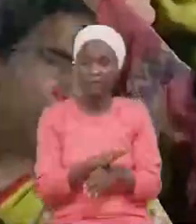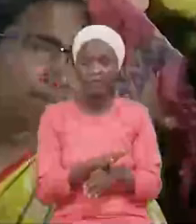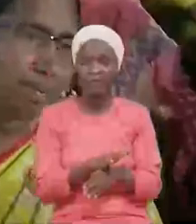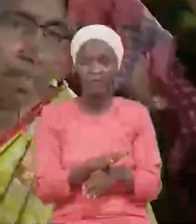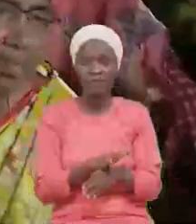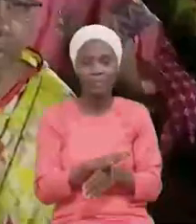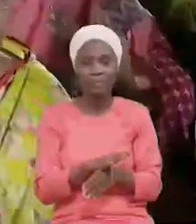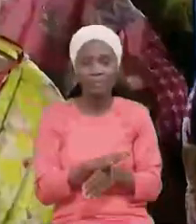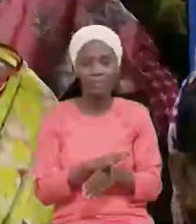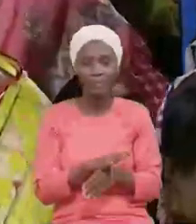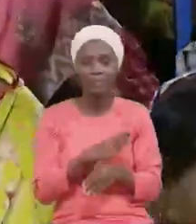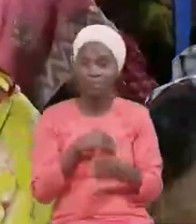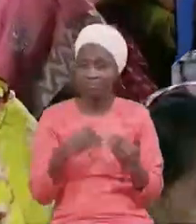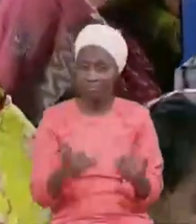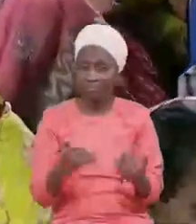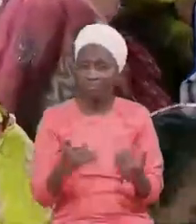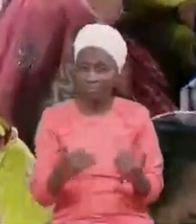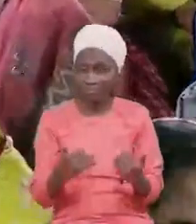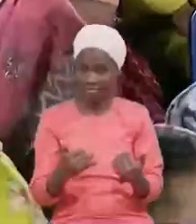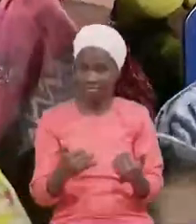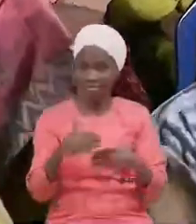Et ce soir, comme nous allons prier,